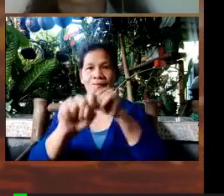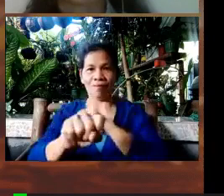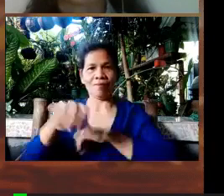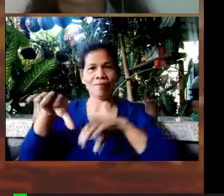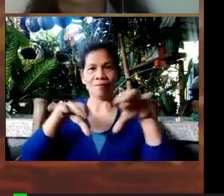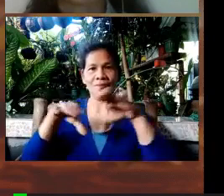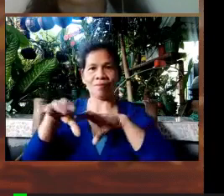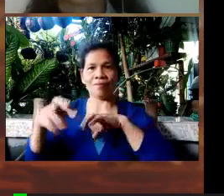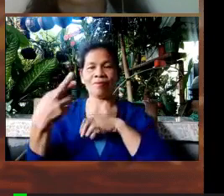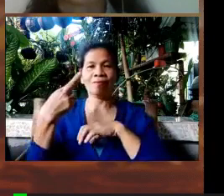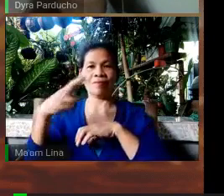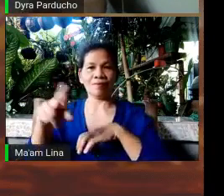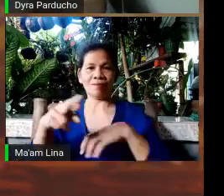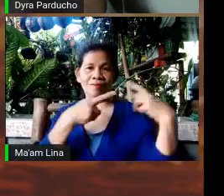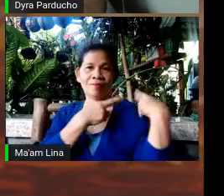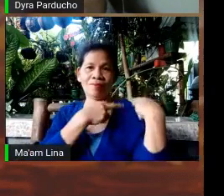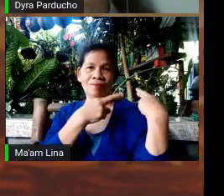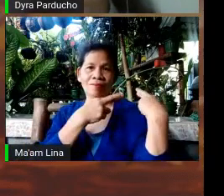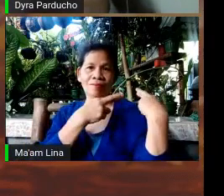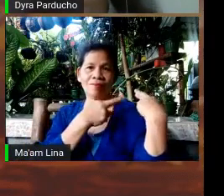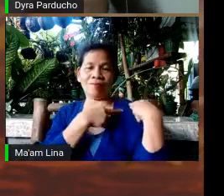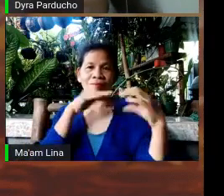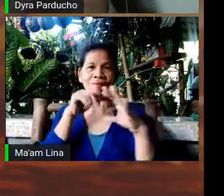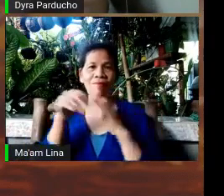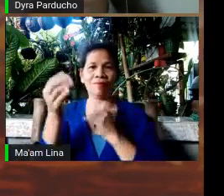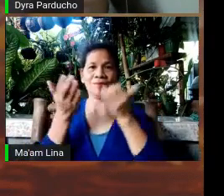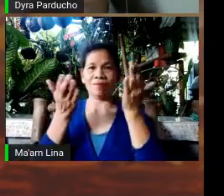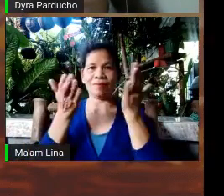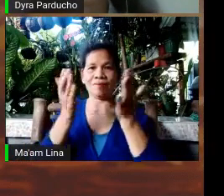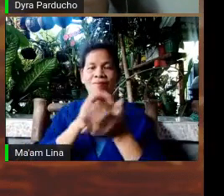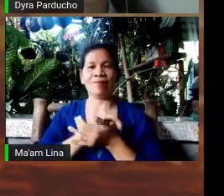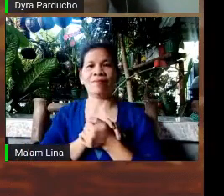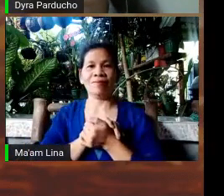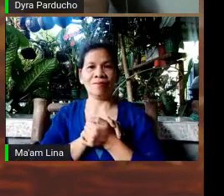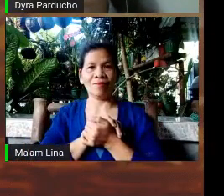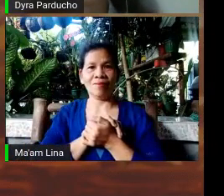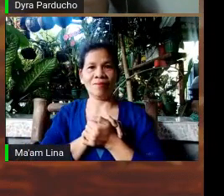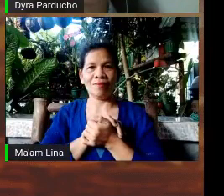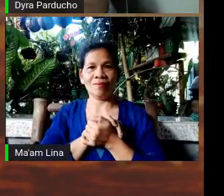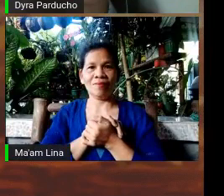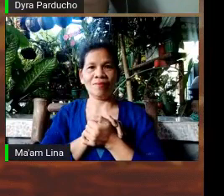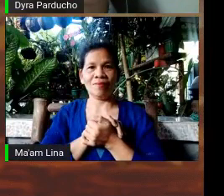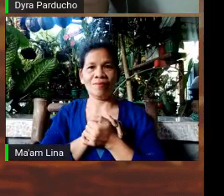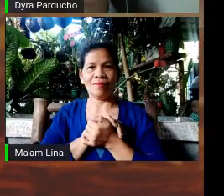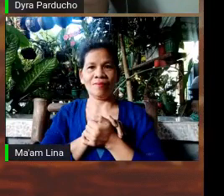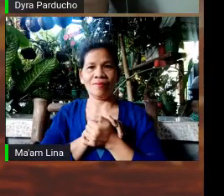paglilingkod. So,